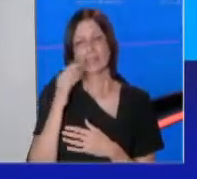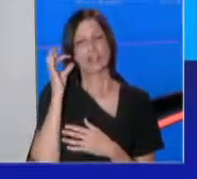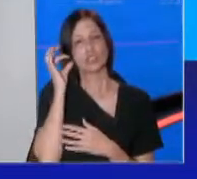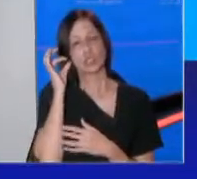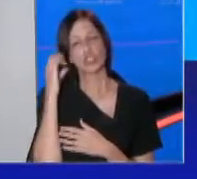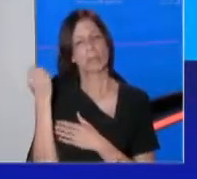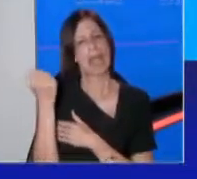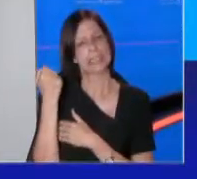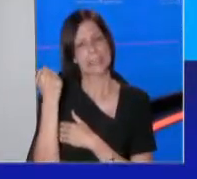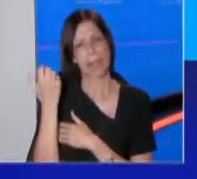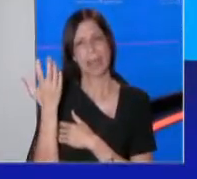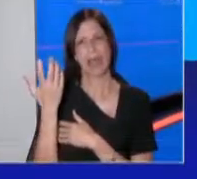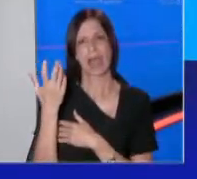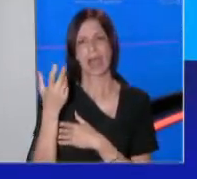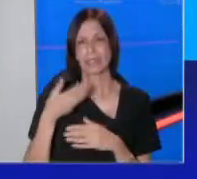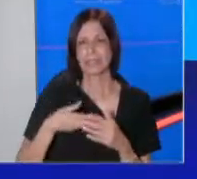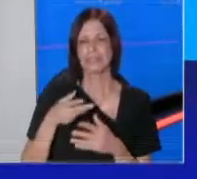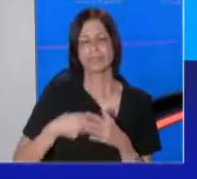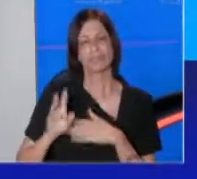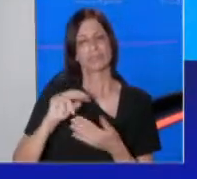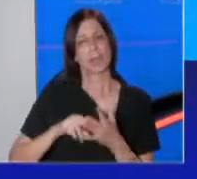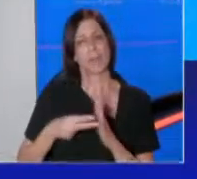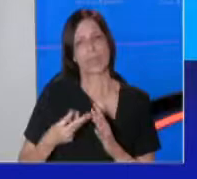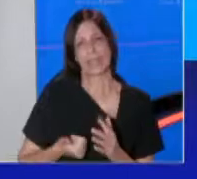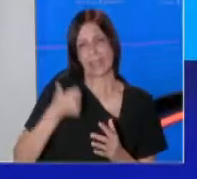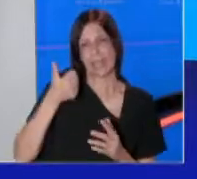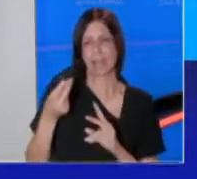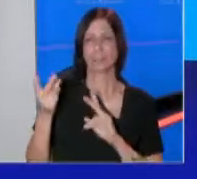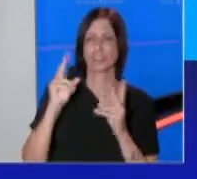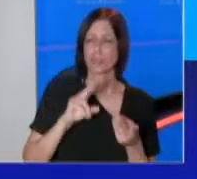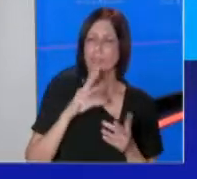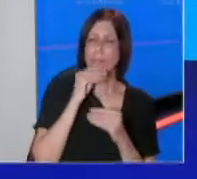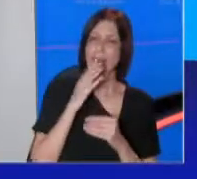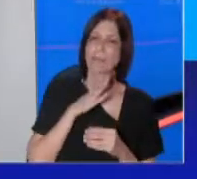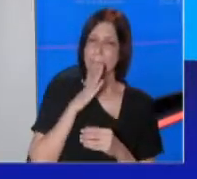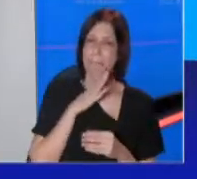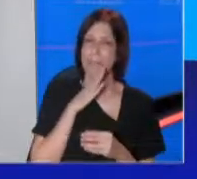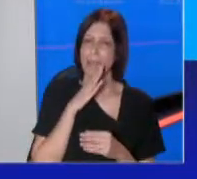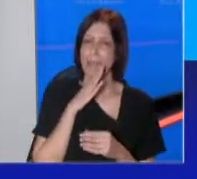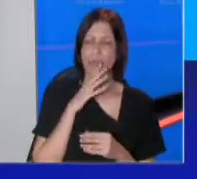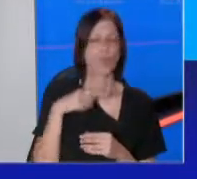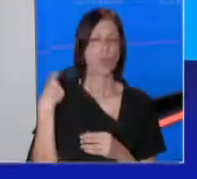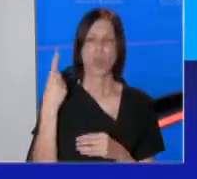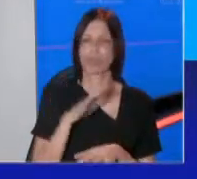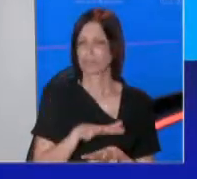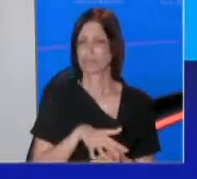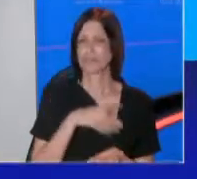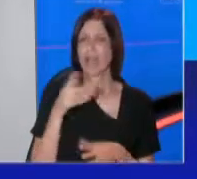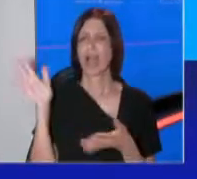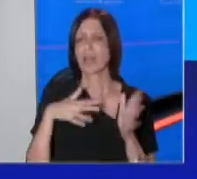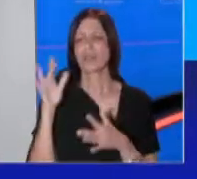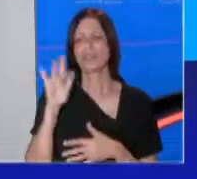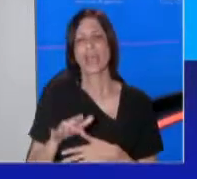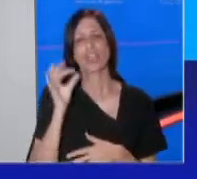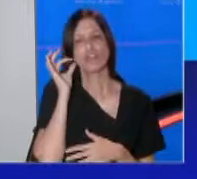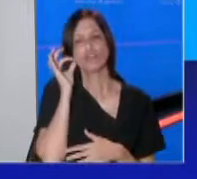נשים, העצמה, ריצה לפוליטיקה והנהגה, מאידך אנחנו חייבים לדבר גם על בעיה שכולנו חווים אותה, והיא אלימות נגד